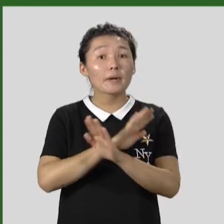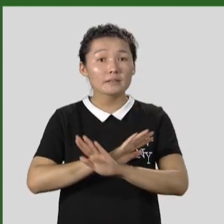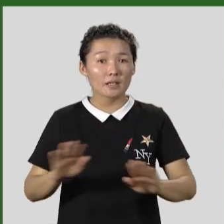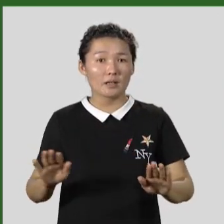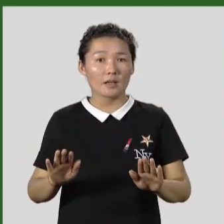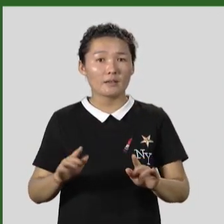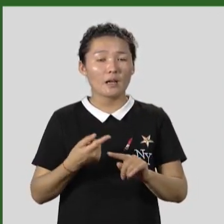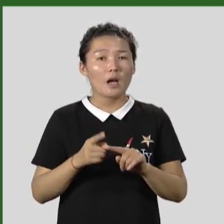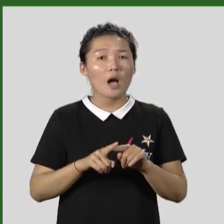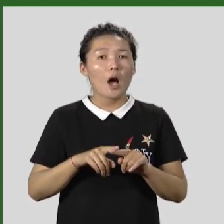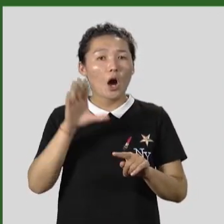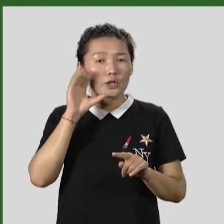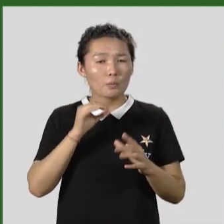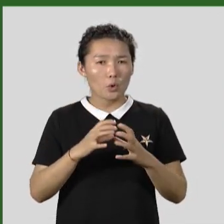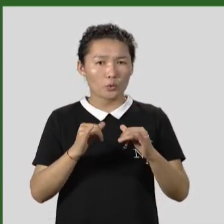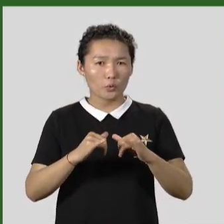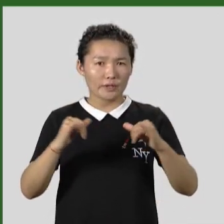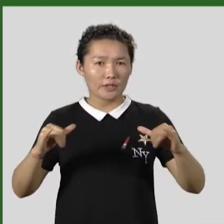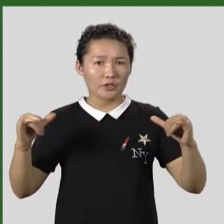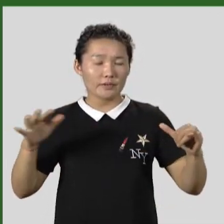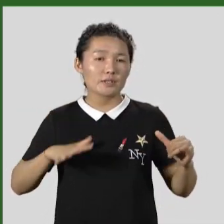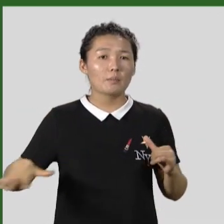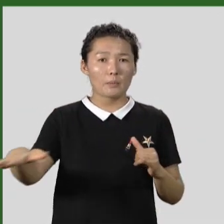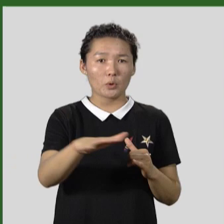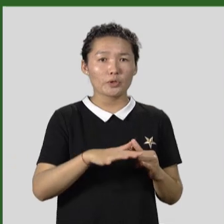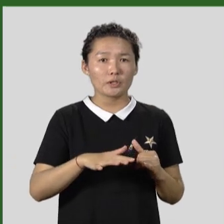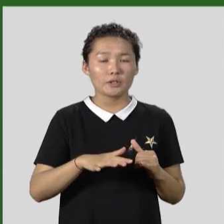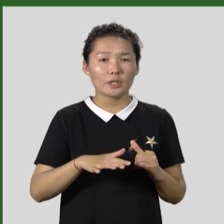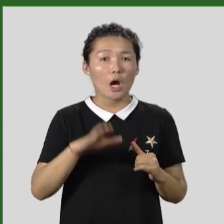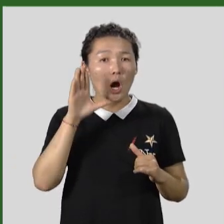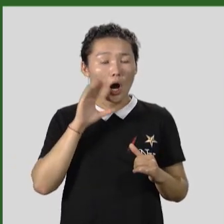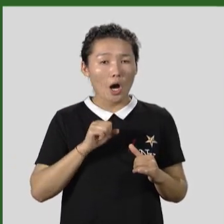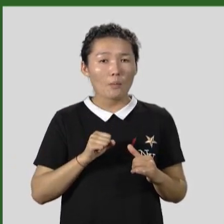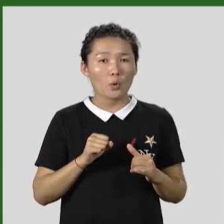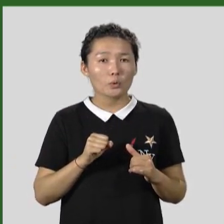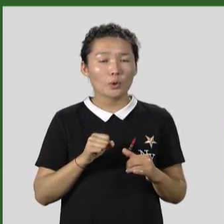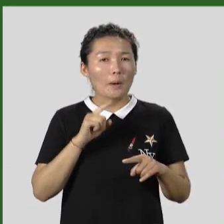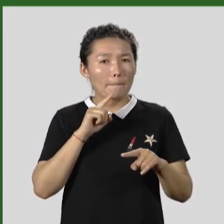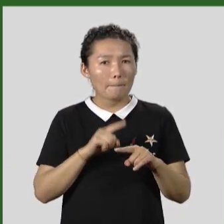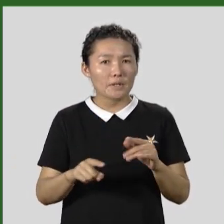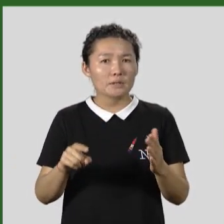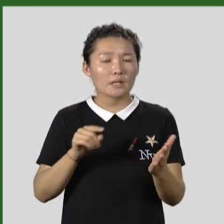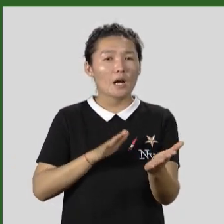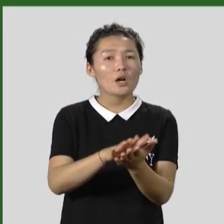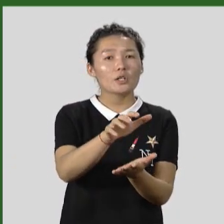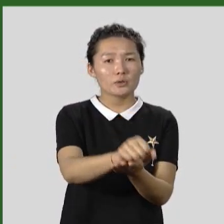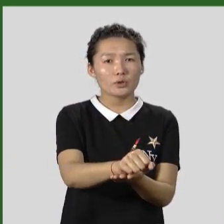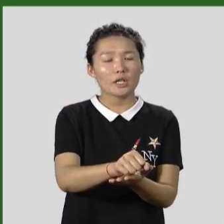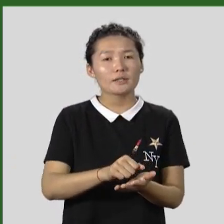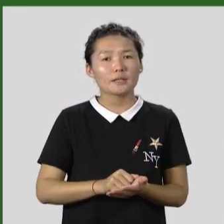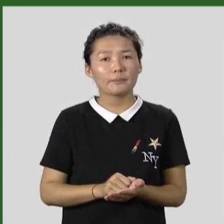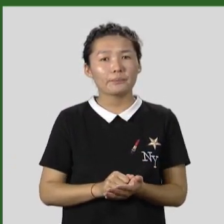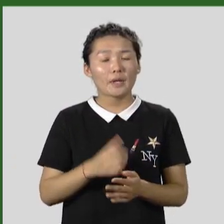могут увеличиваться по площади, а могут и довольно быстро разрушаться. Вулканические